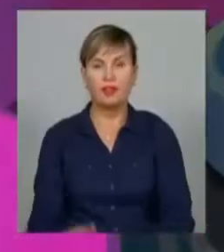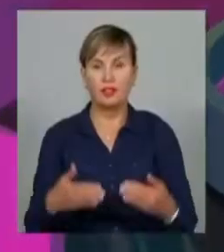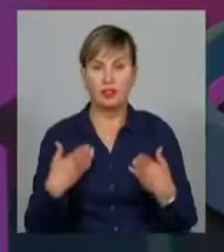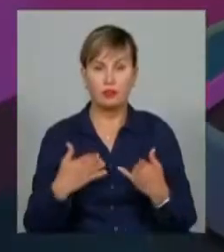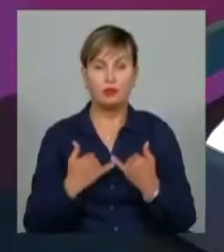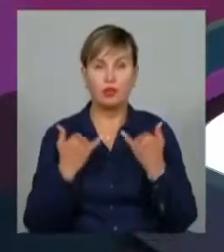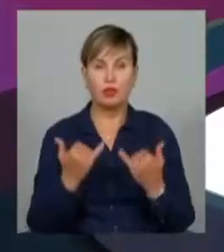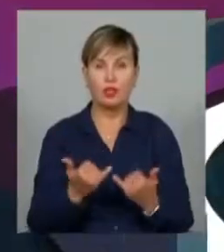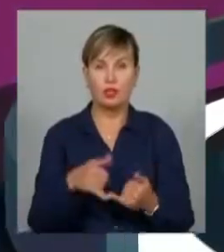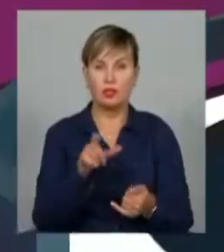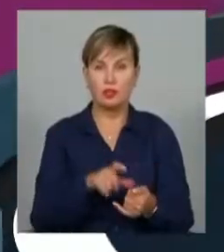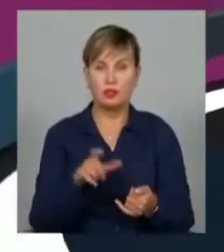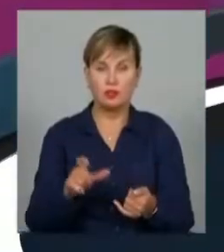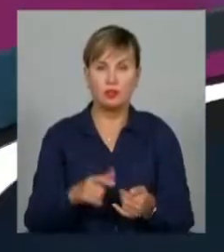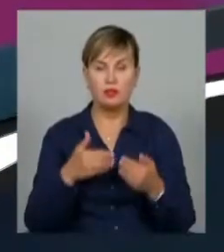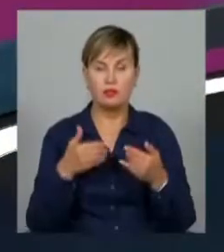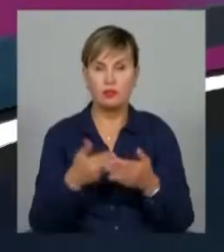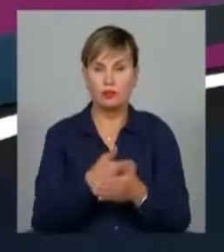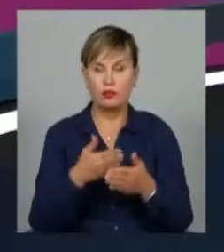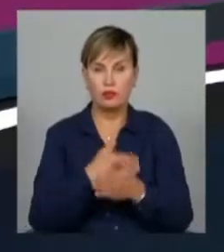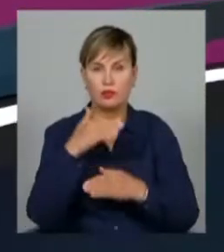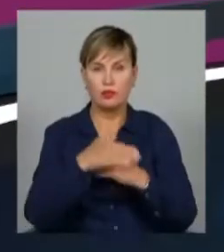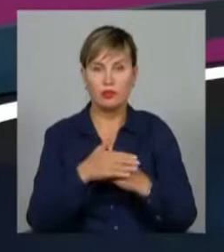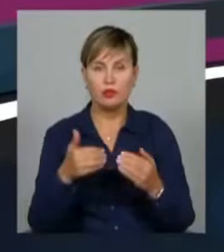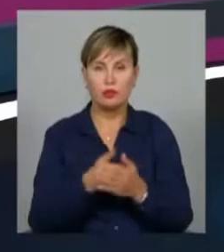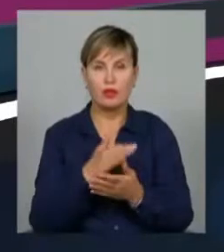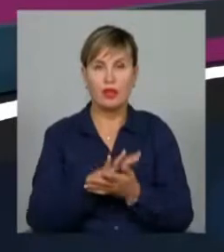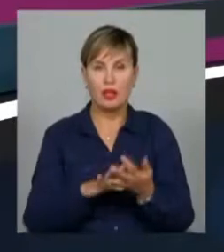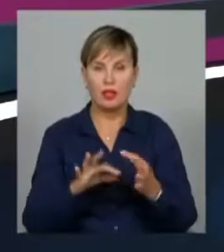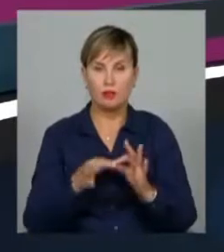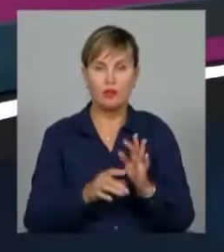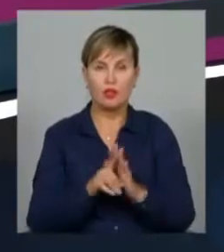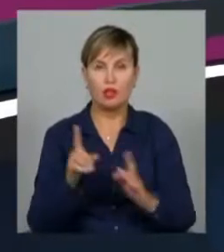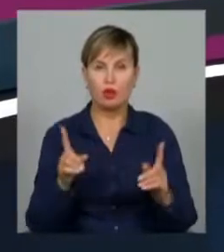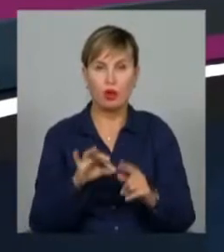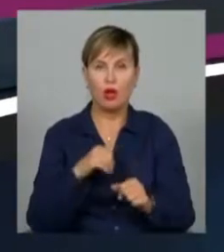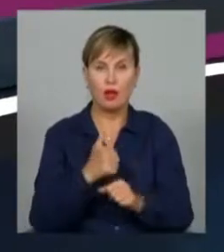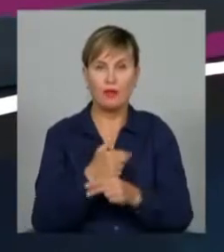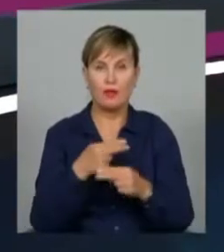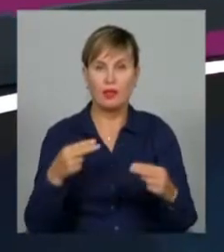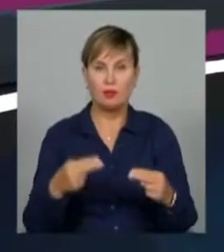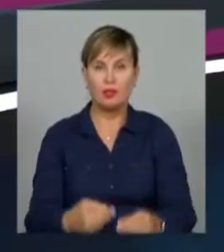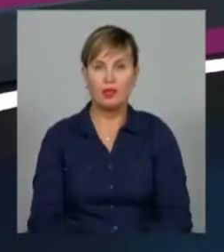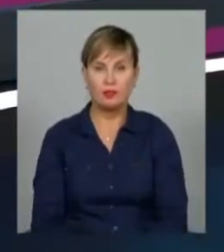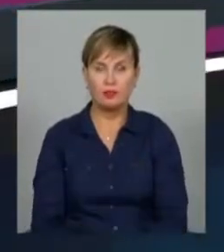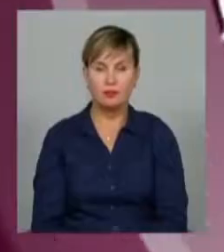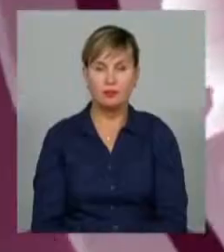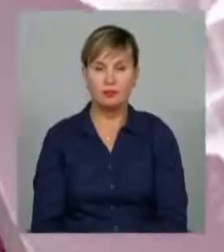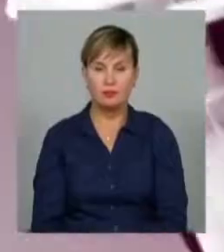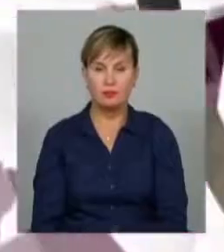Здравствуйте, уважаемые телезрители. В эфире вечерний выпуск новостей в студии Диас Махамбетов. И вначале коротко о главном к этому часу.